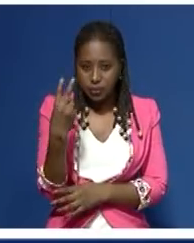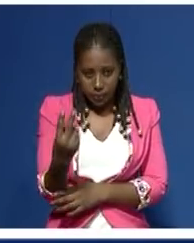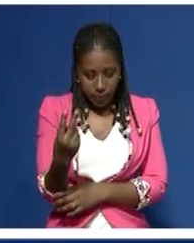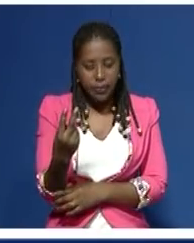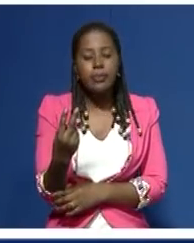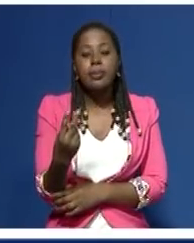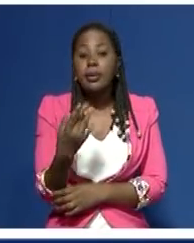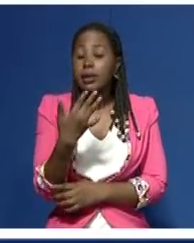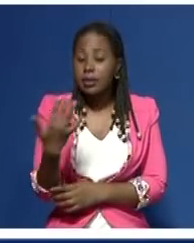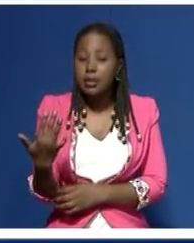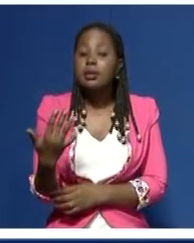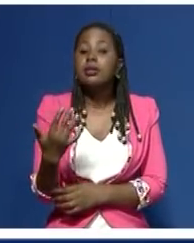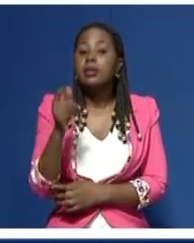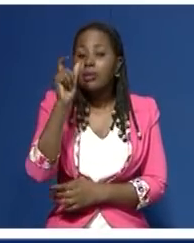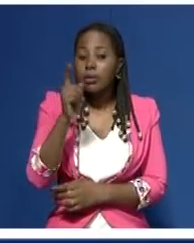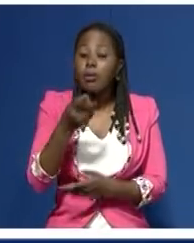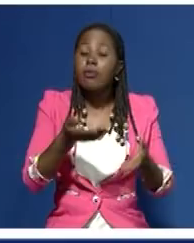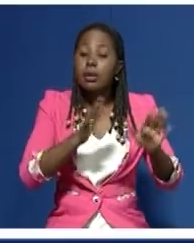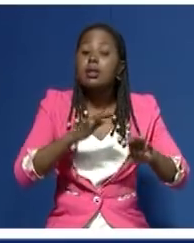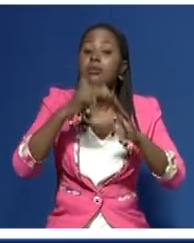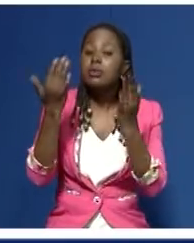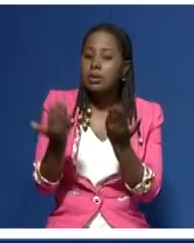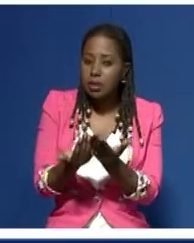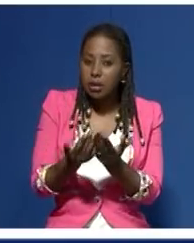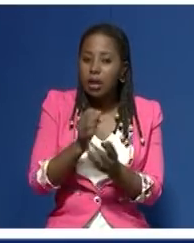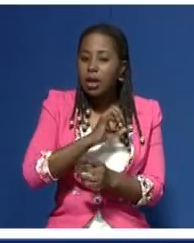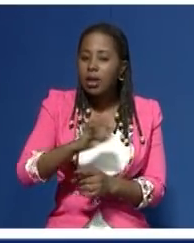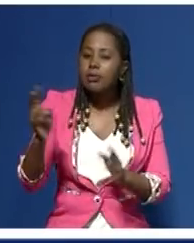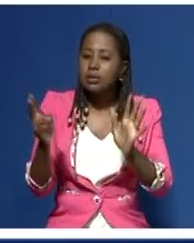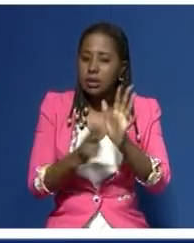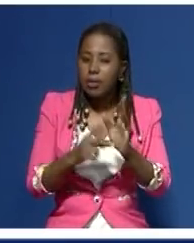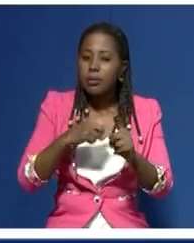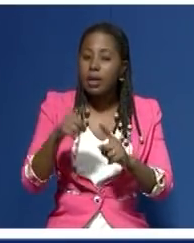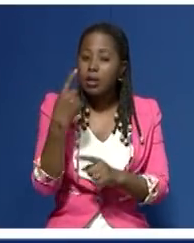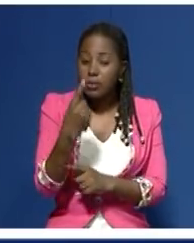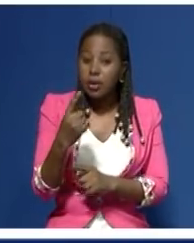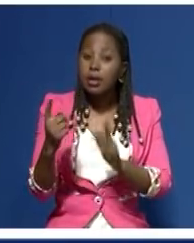79,852. Lakini vile vile idadi ya waliofariki dunia ni